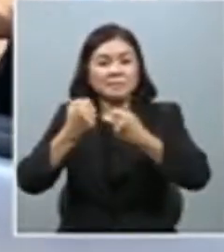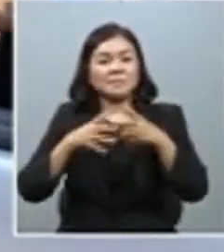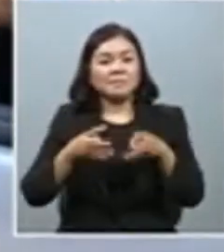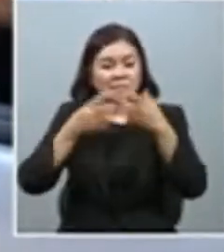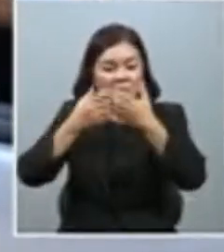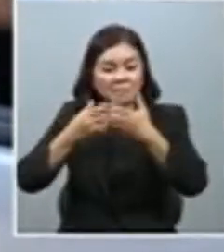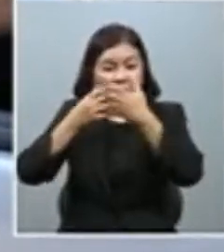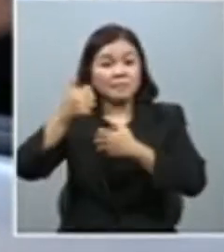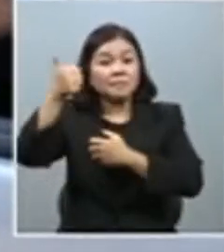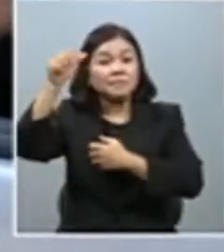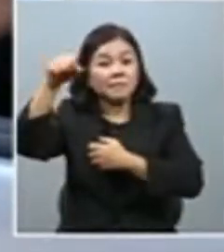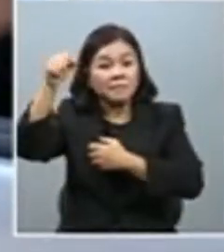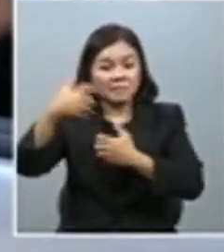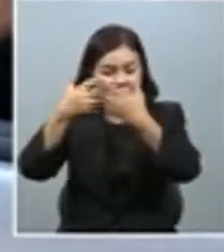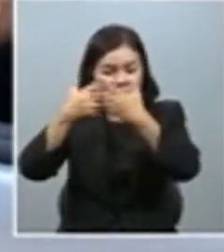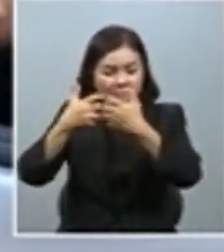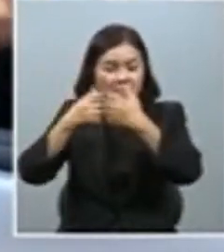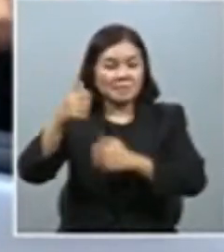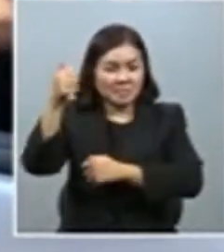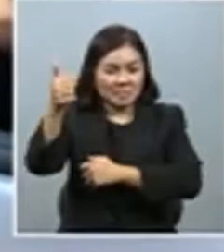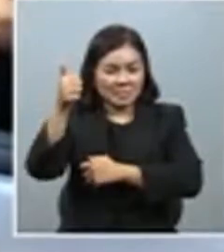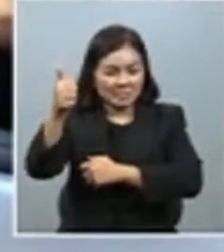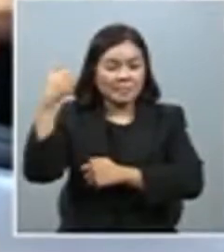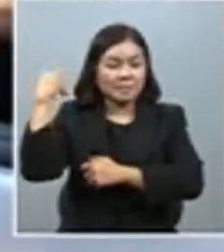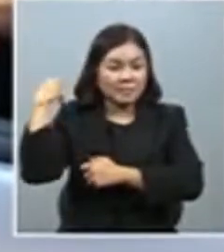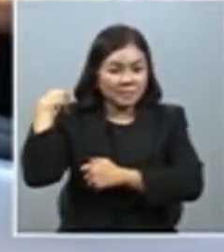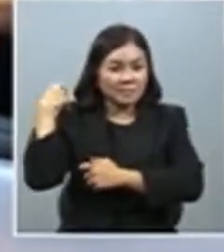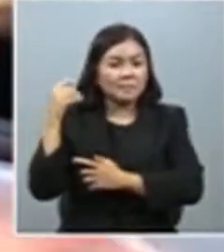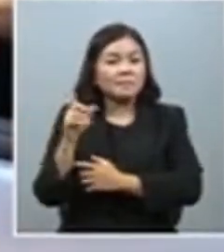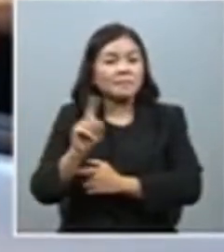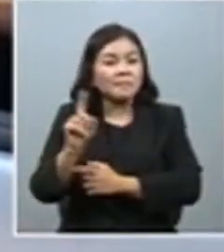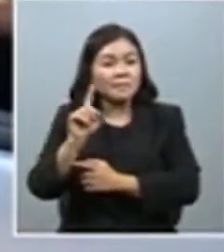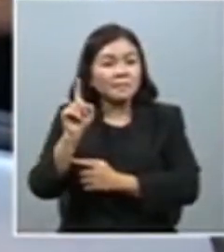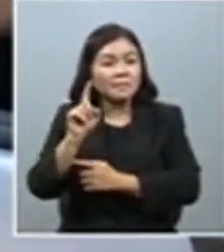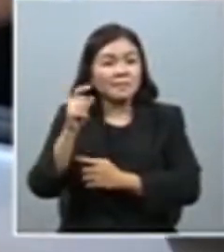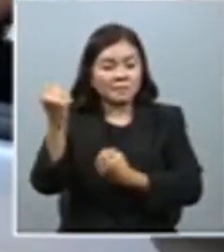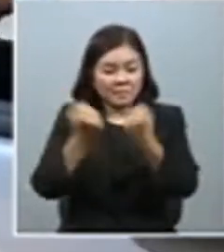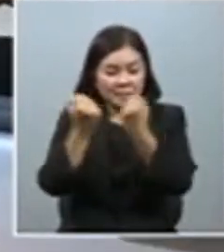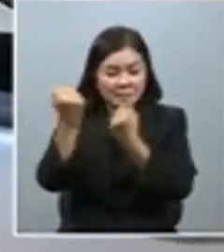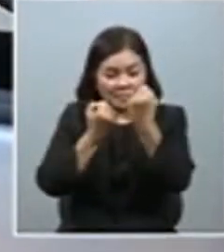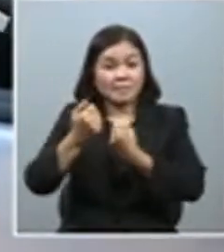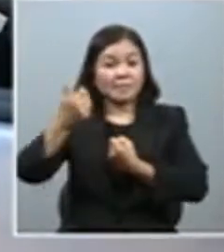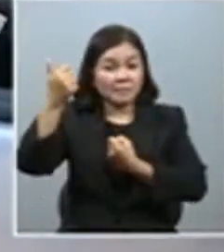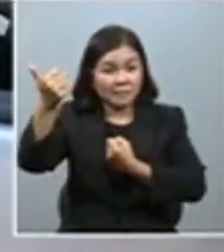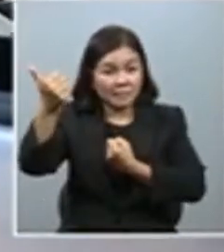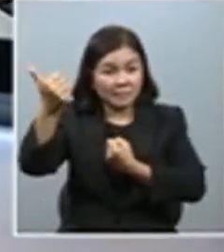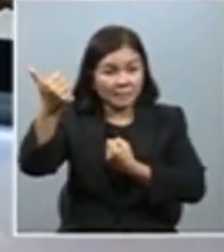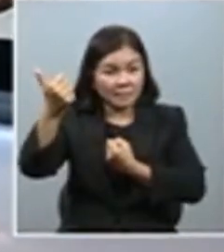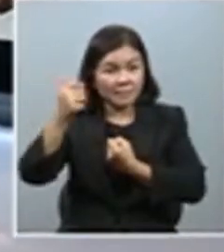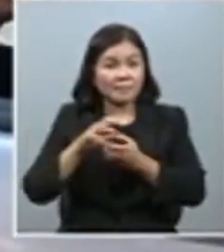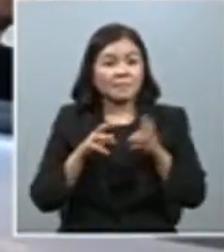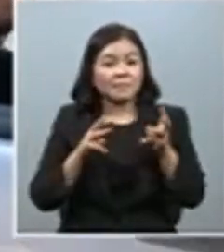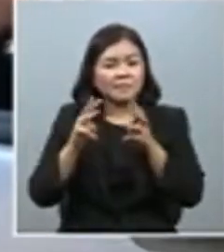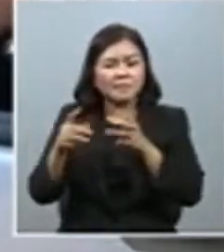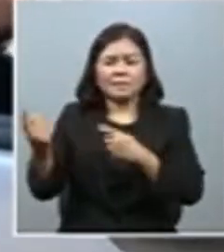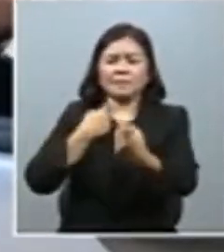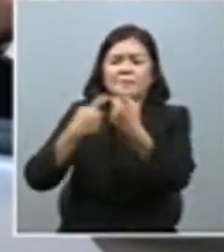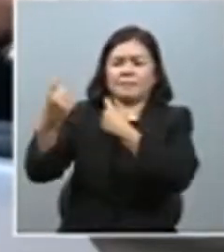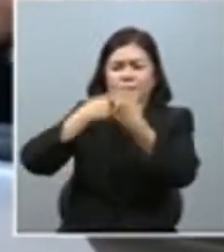ดนะคะ ดีหมด เลยนะคะพร้อมที่จะลุยเต็มที่นะคะท่านขา พิธีกรถามซอก